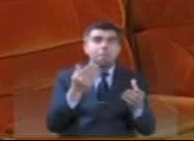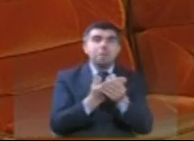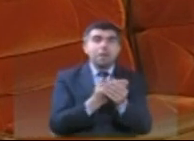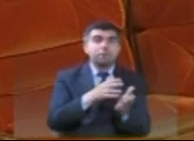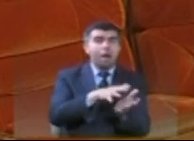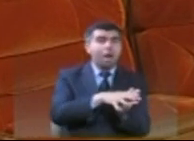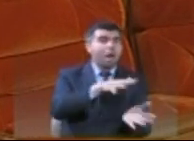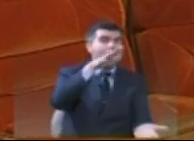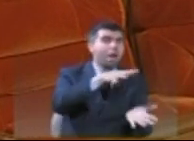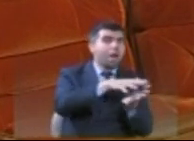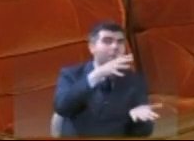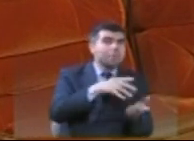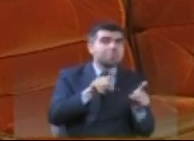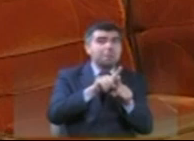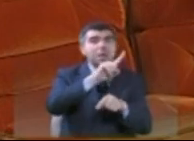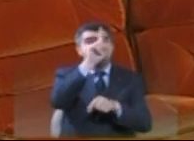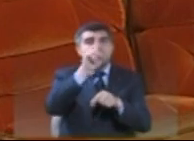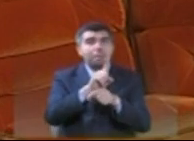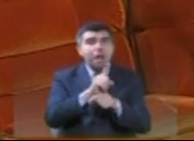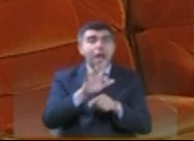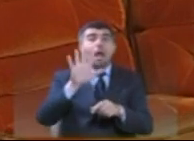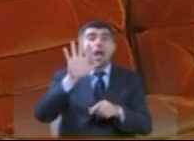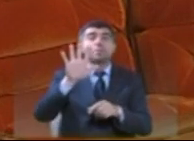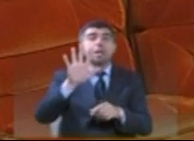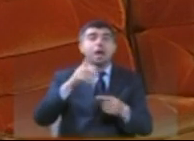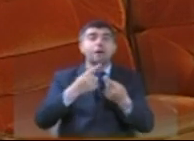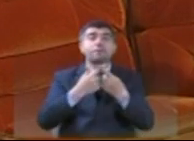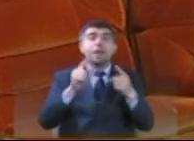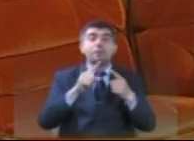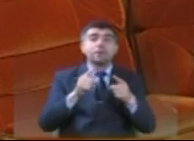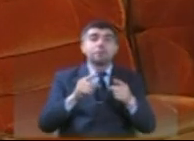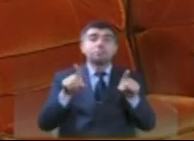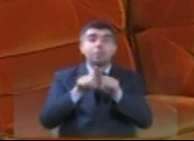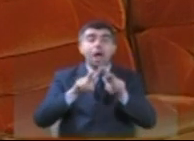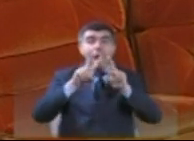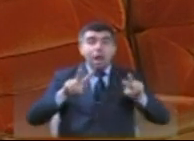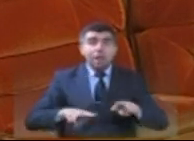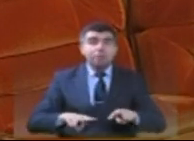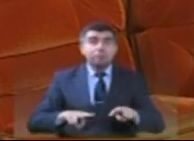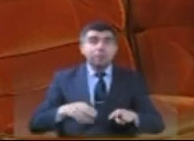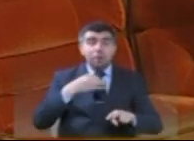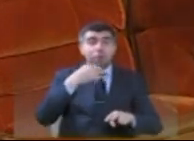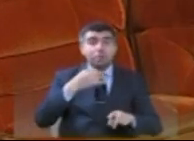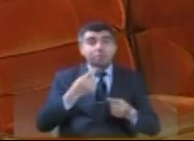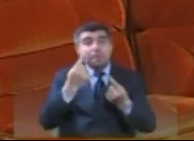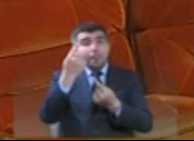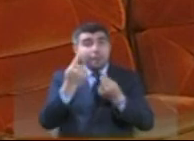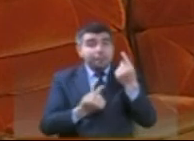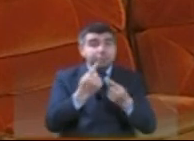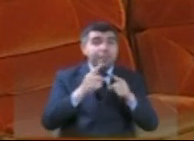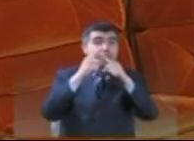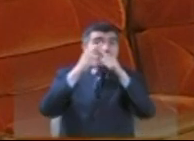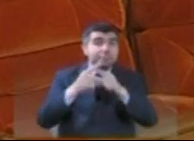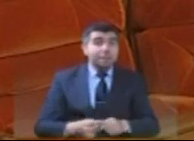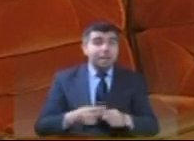جماعه قرويه اللي صيفطت خلال 3 شهور 5 ديال المشاريع للدراسه، بينما كاين مشاريع اللي اصلا ما غاديش ديرها لان خصها واحد ميزانيه كبيره